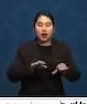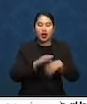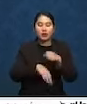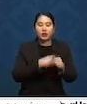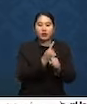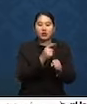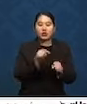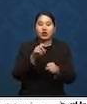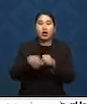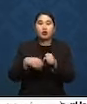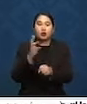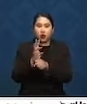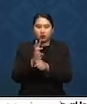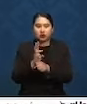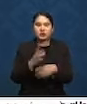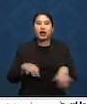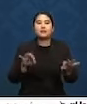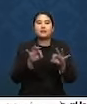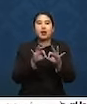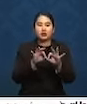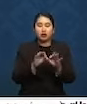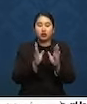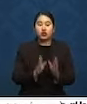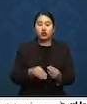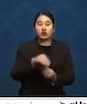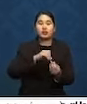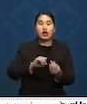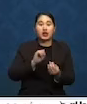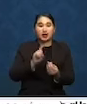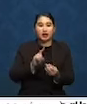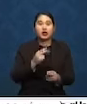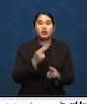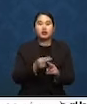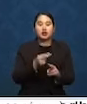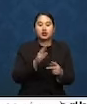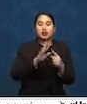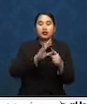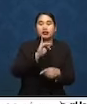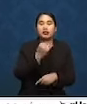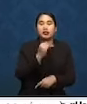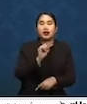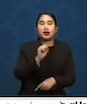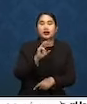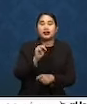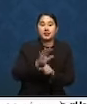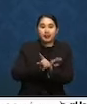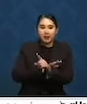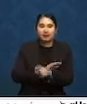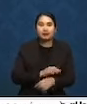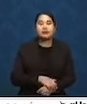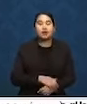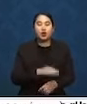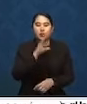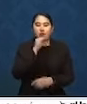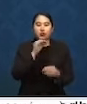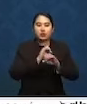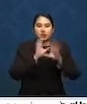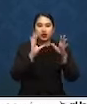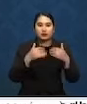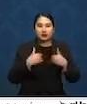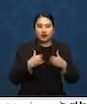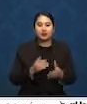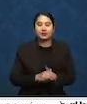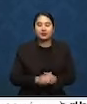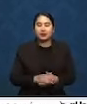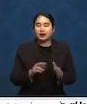แทน 6.3เท่าอันนี้เป็นนักเศรษฐศาสตร์รางวัลโนเบลชื่อเจมสเฮมจากมหาวิลัยชิคาโกได้พูดชัดเจนทางเศรษฐศาสตร์